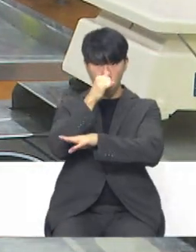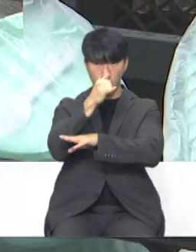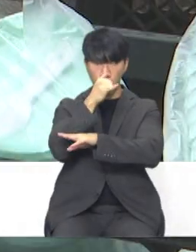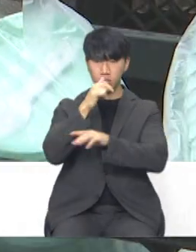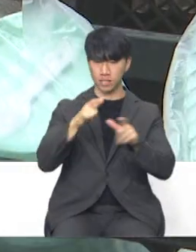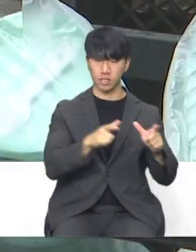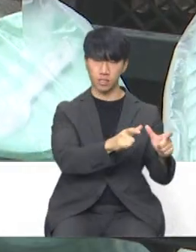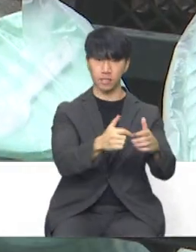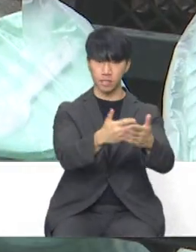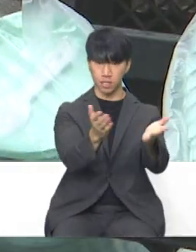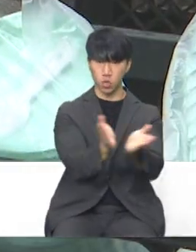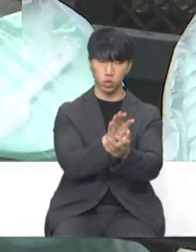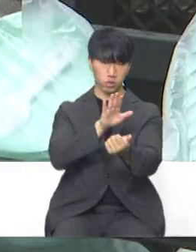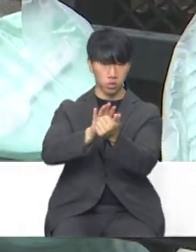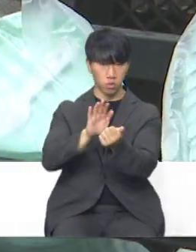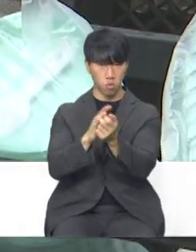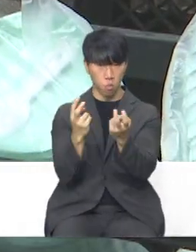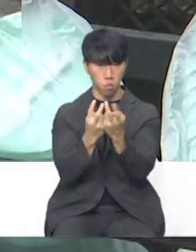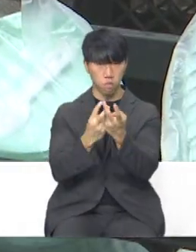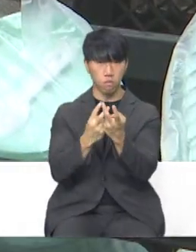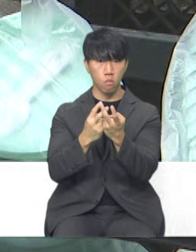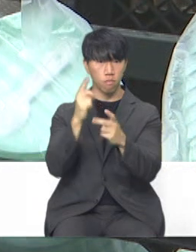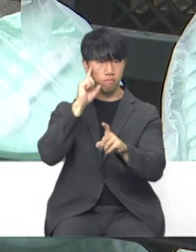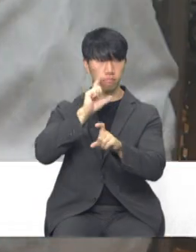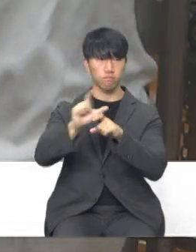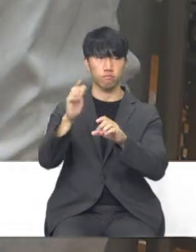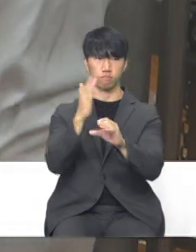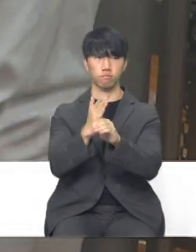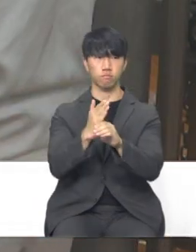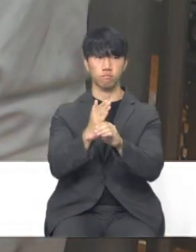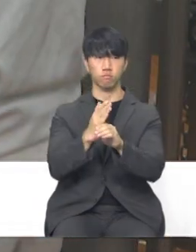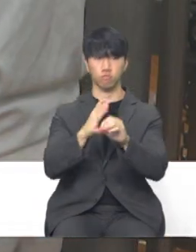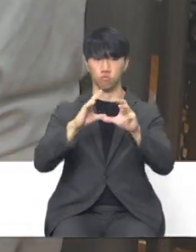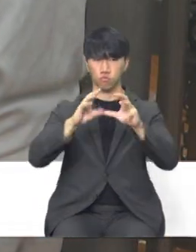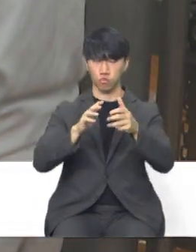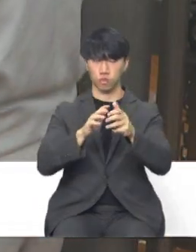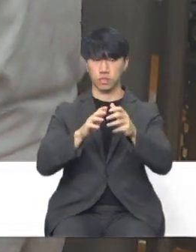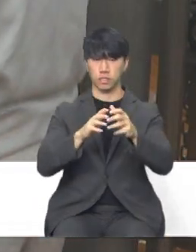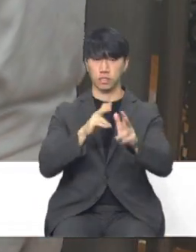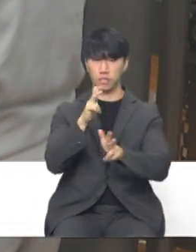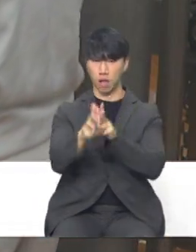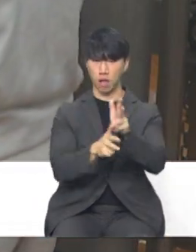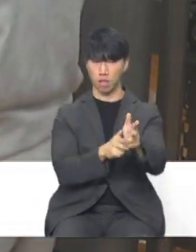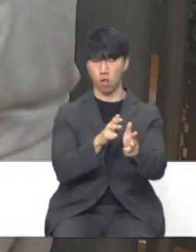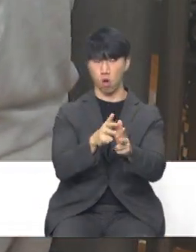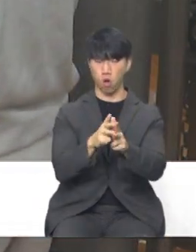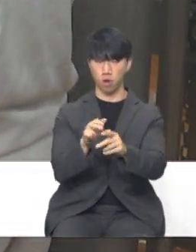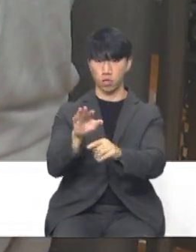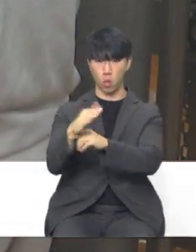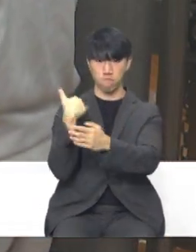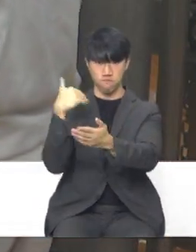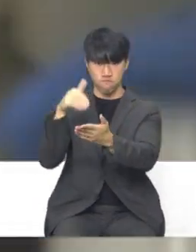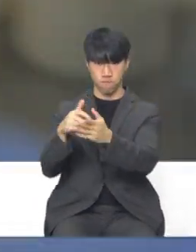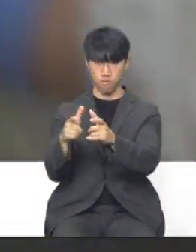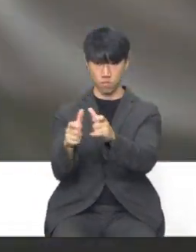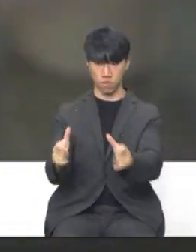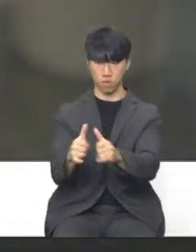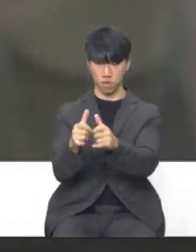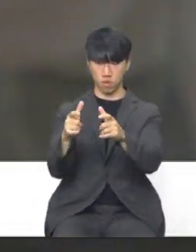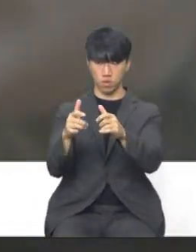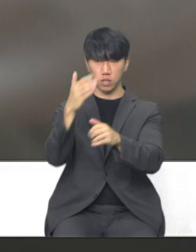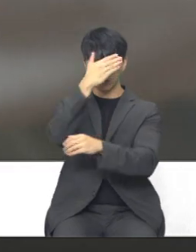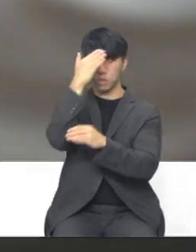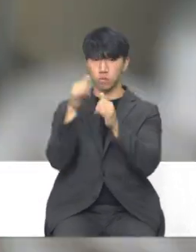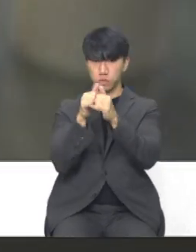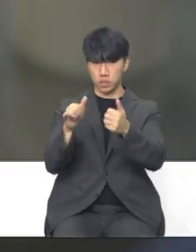지자체에서도 지원책 마련에 나선 상황. 국책사업 유치를 통해 귀농한 청년들에게 지원금이나 인프라